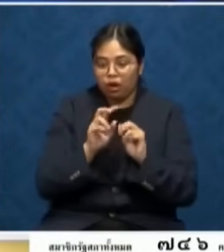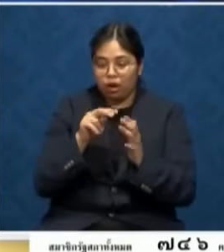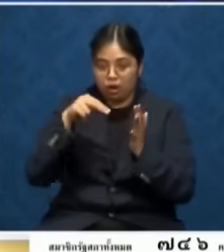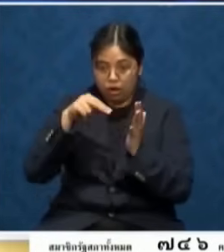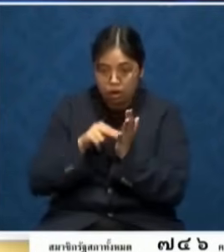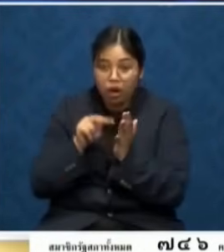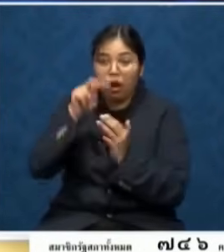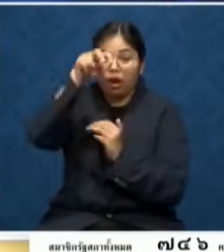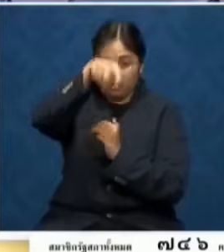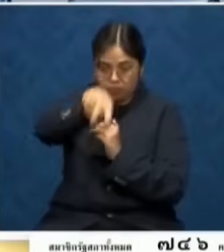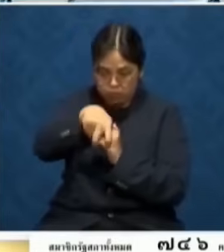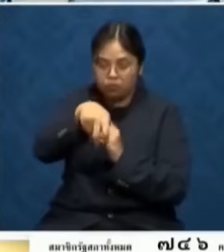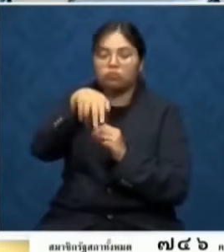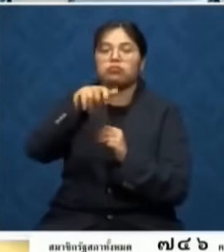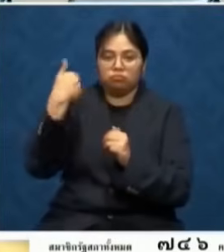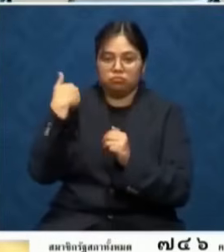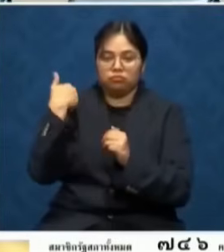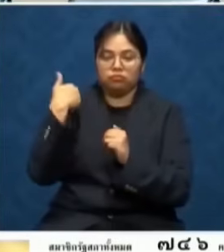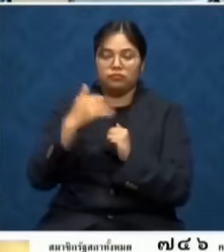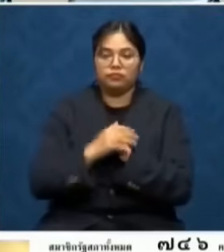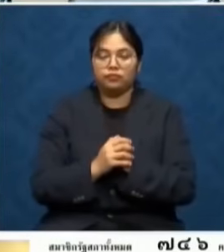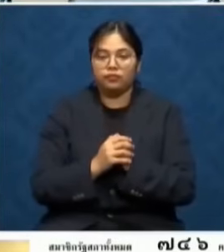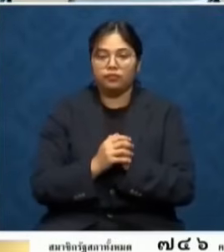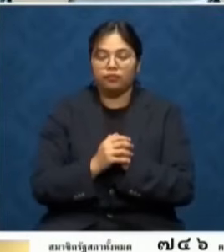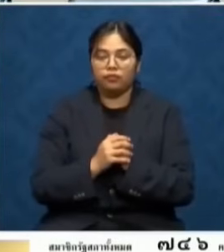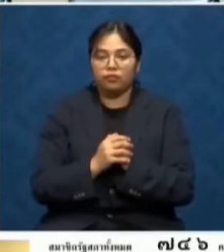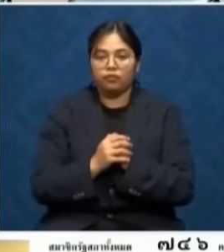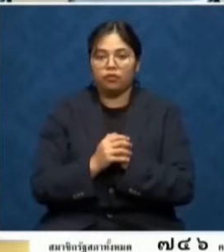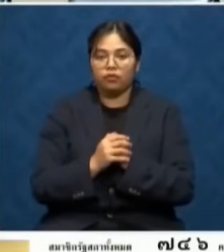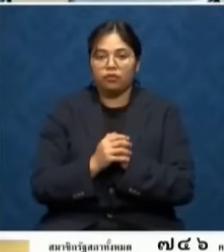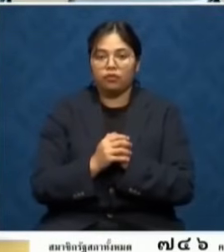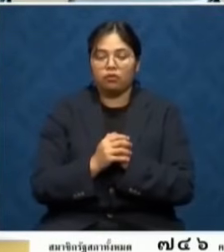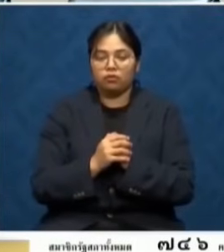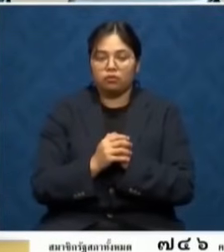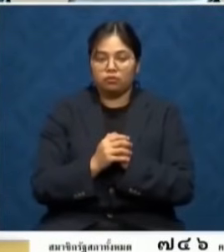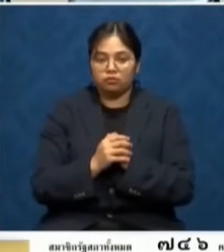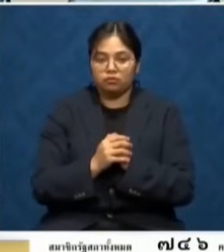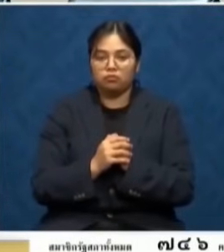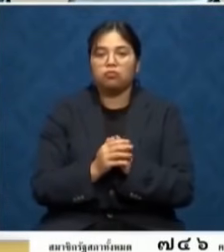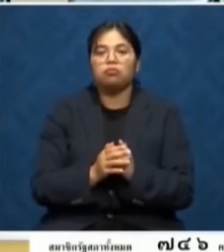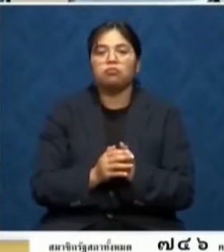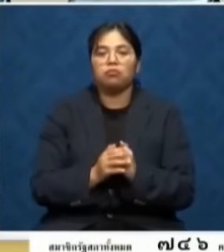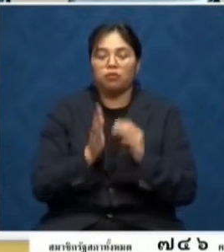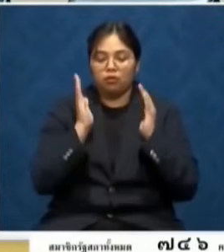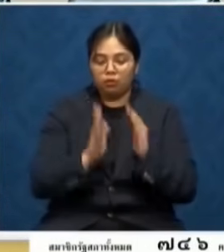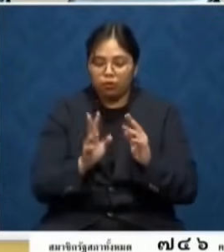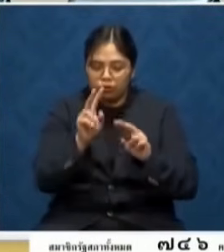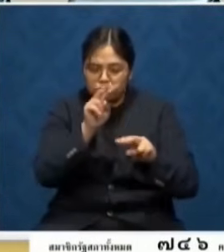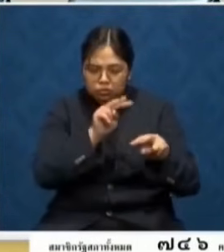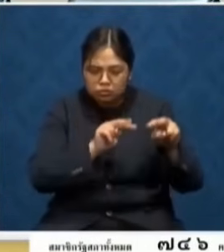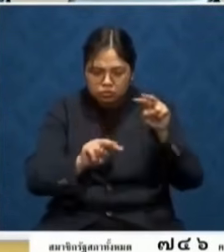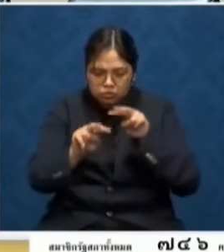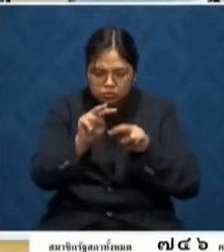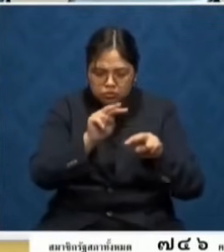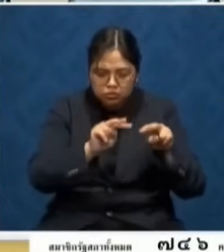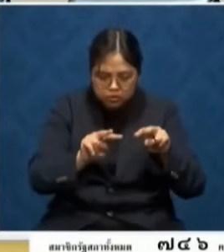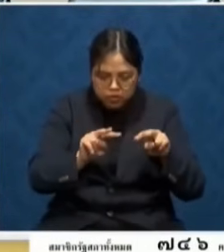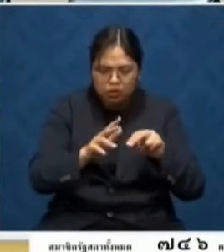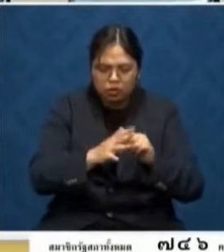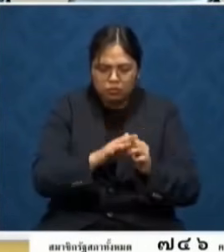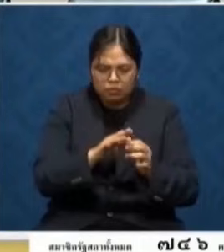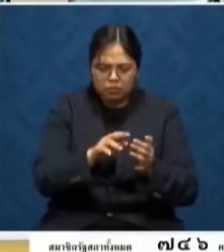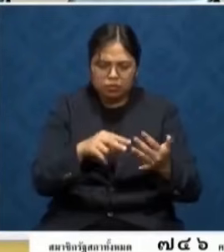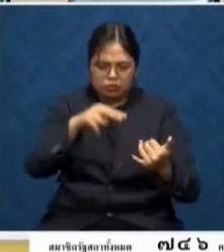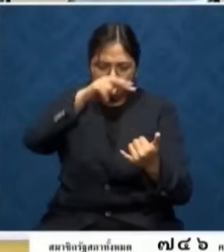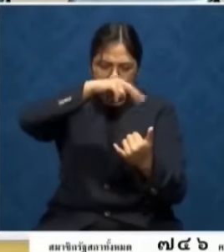างกำแพงกราบเรียนท่านประธานว่าเจ้าหน้าที่กำลังรอหมอชันสูตรพลิกศพแต่มันเป็นเรื่องที่ไม่น่